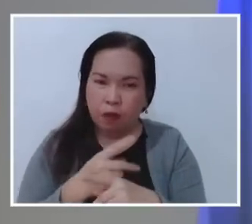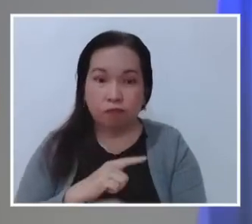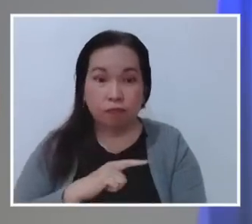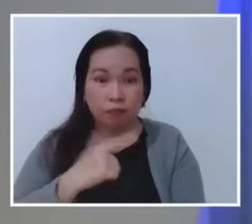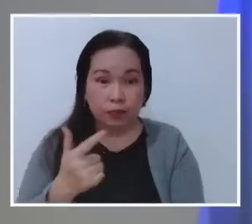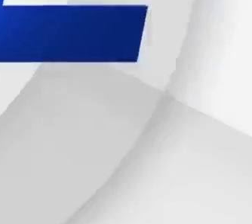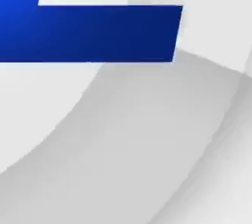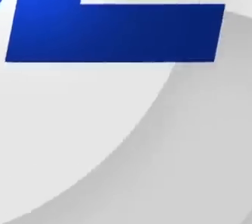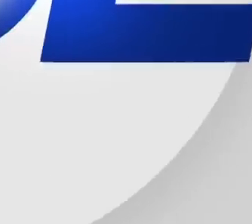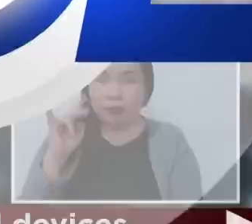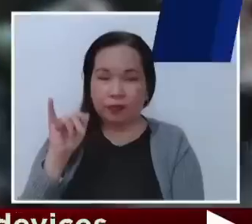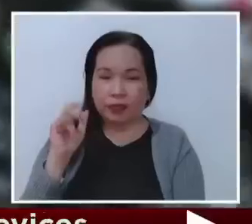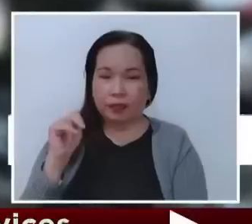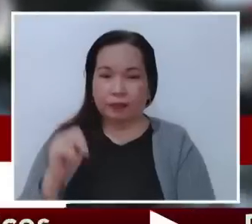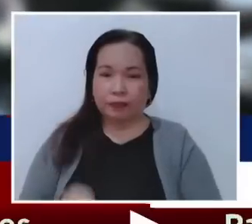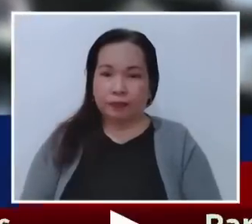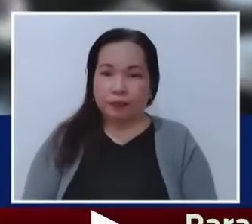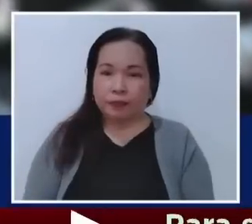Gulia.